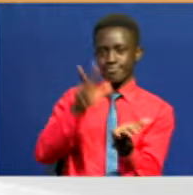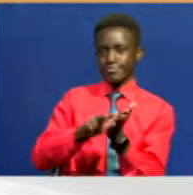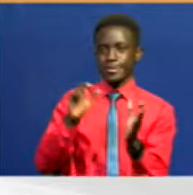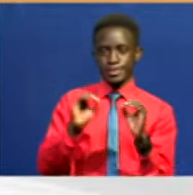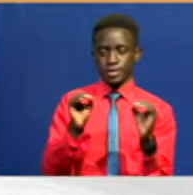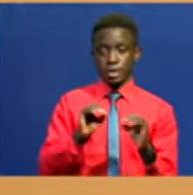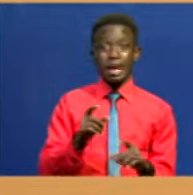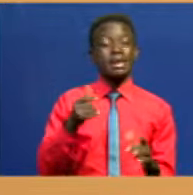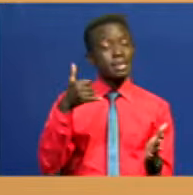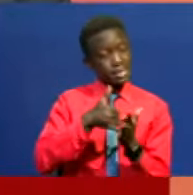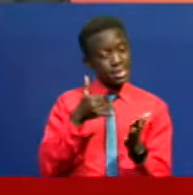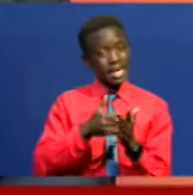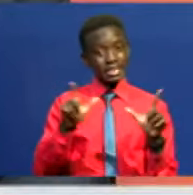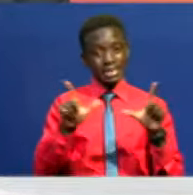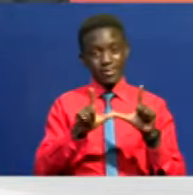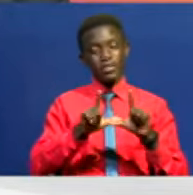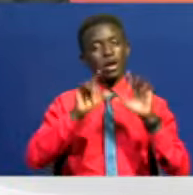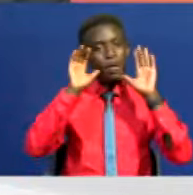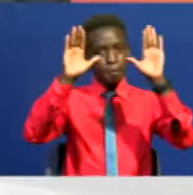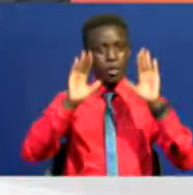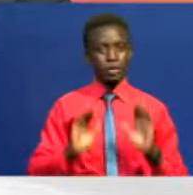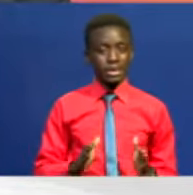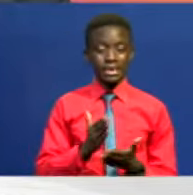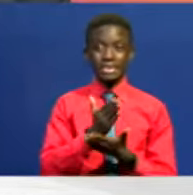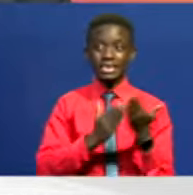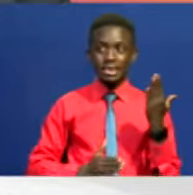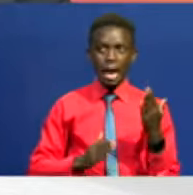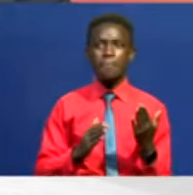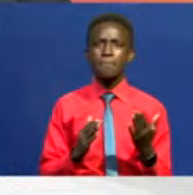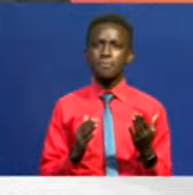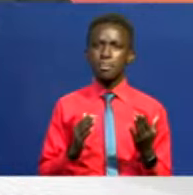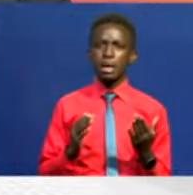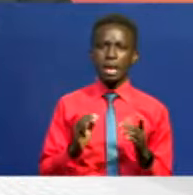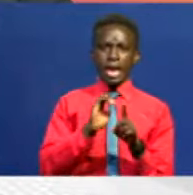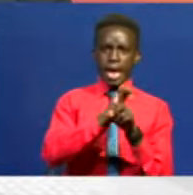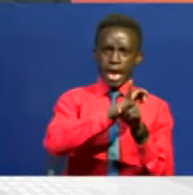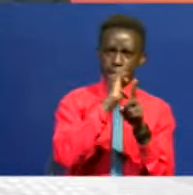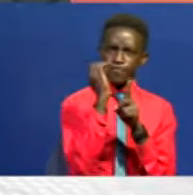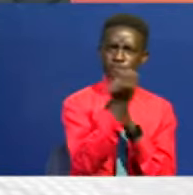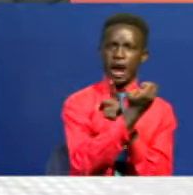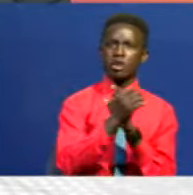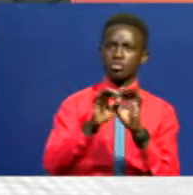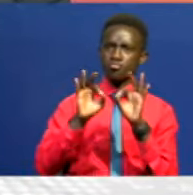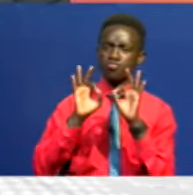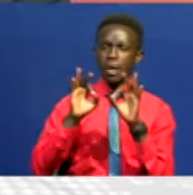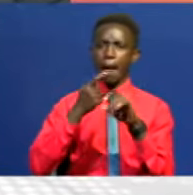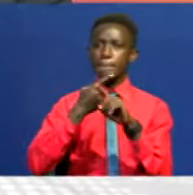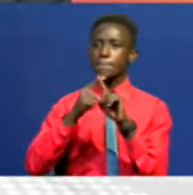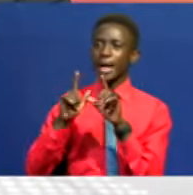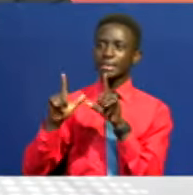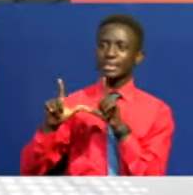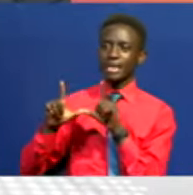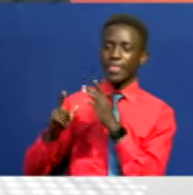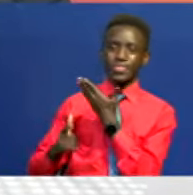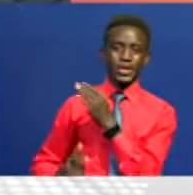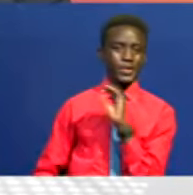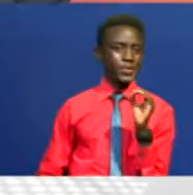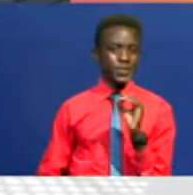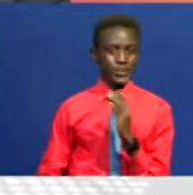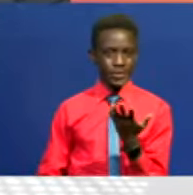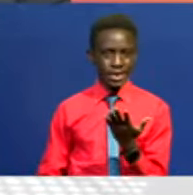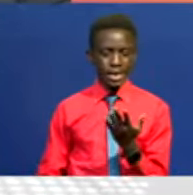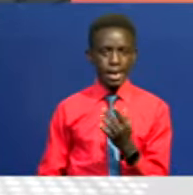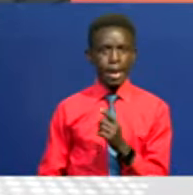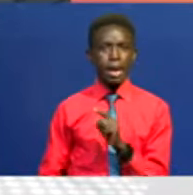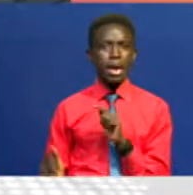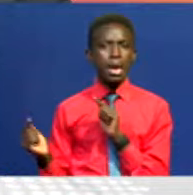sababu wengine pia wanaweza kuwa na mandhari ambayo yanafurahisha lakini hawana vieti. Kwa hivyo wako pale kufanya biashara,